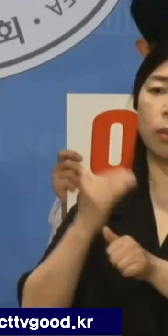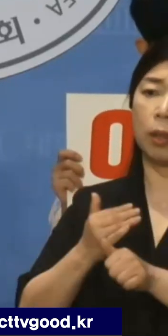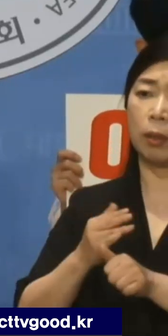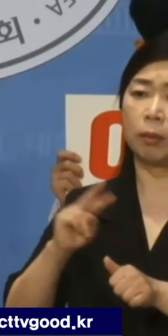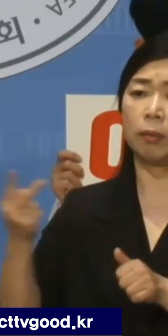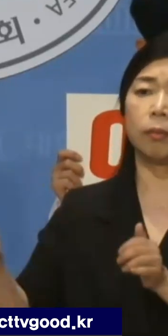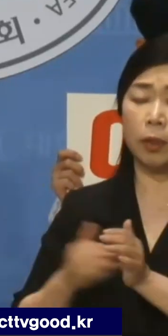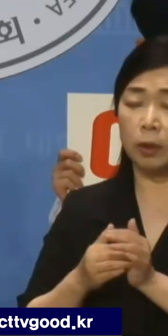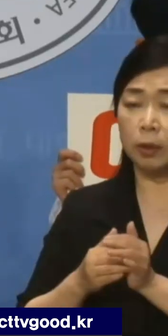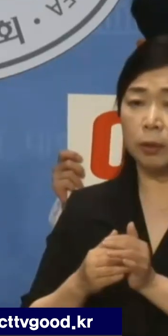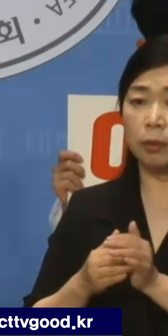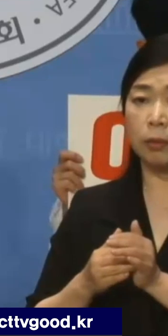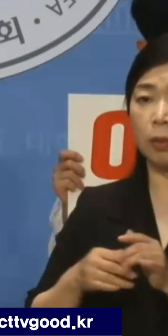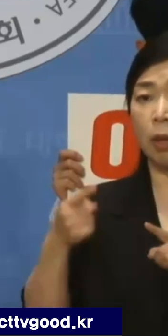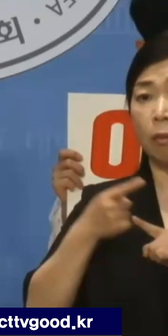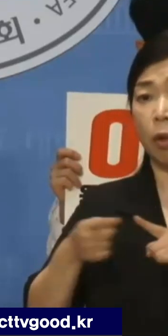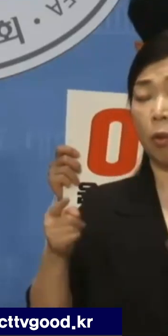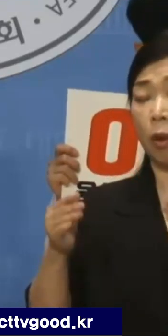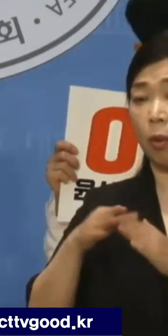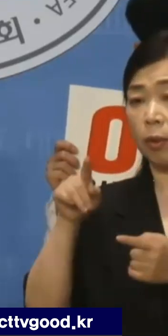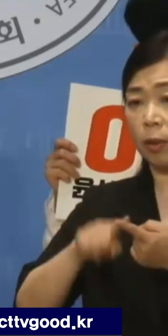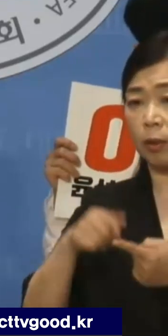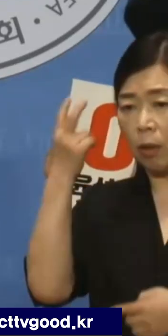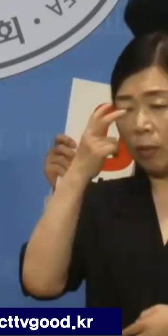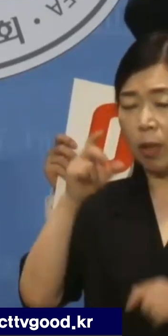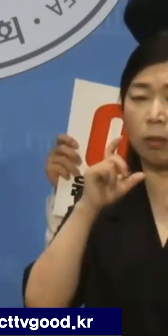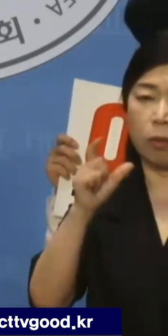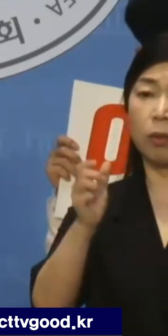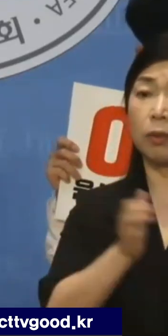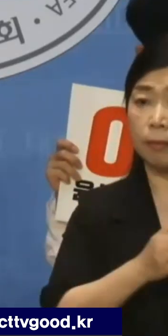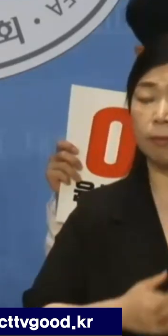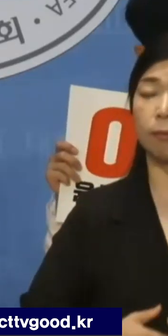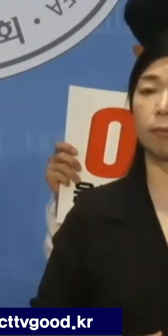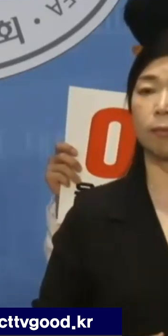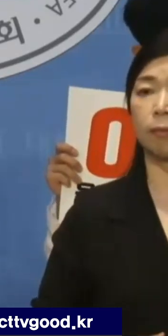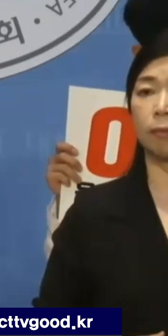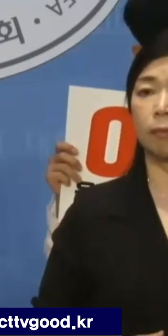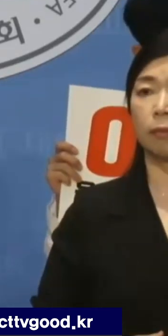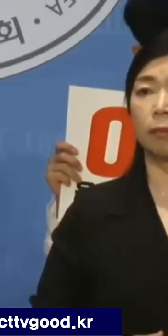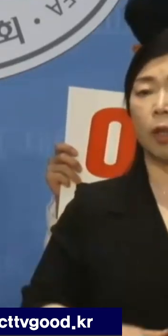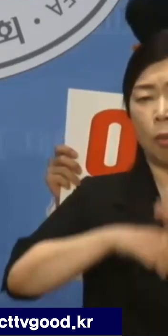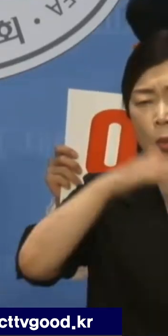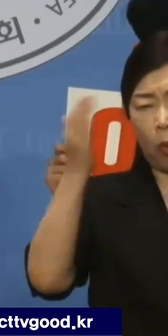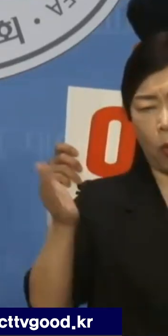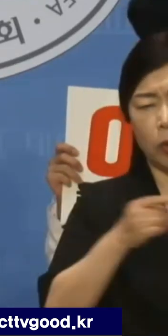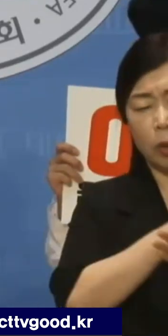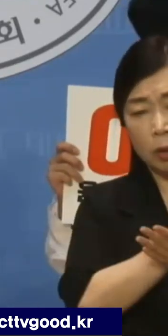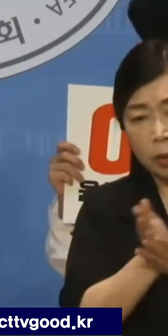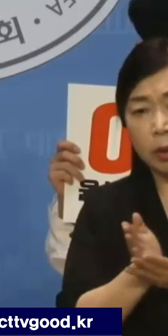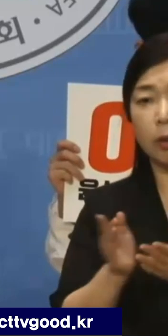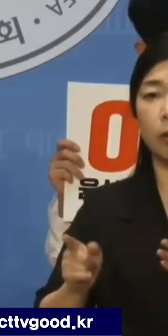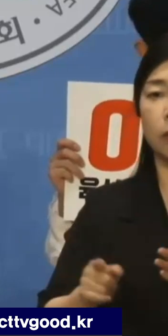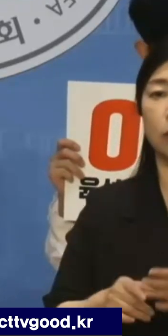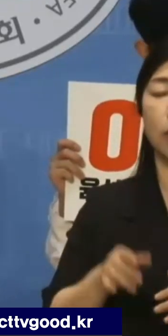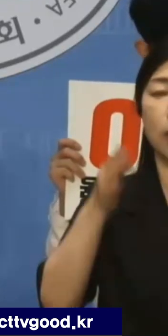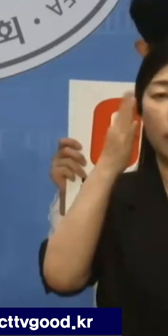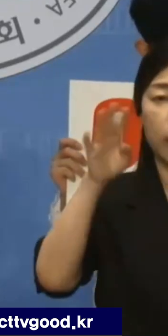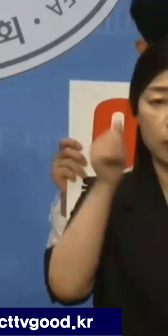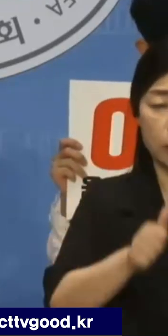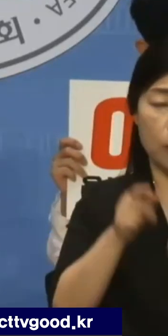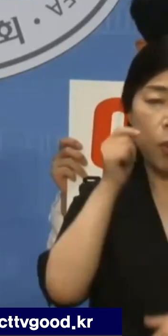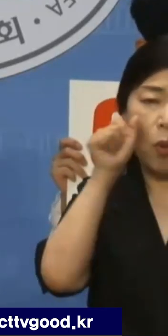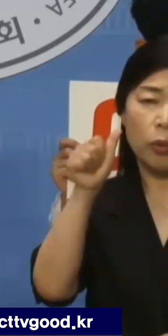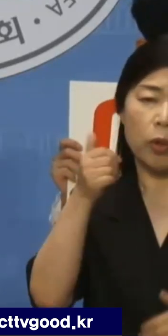국무총리실과 교육부는 평가원에 대한 전격적인 감사를 선언했습니다. 이 모든 게 수능을 5개월